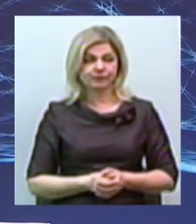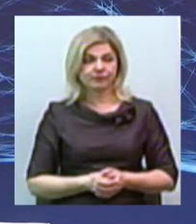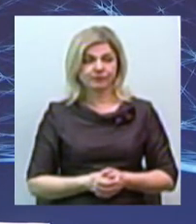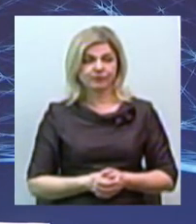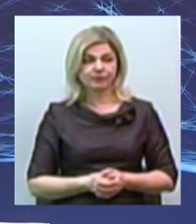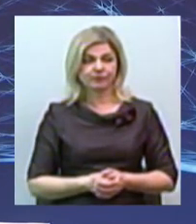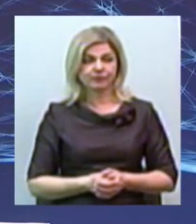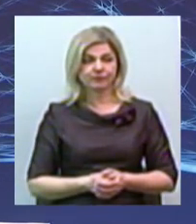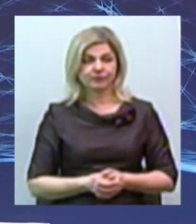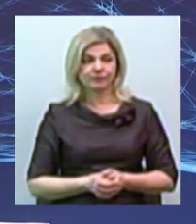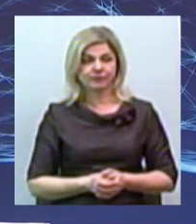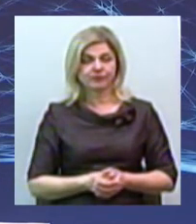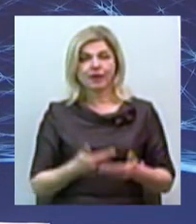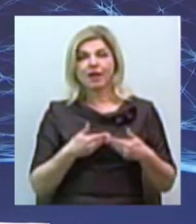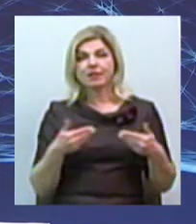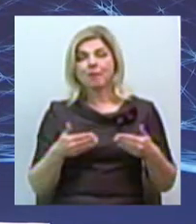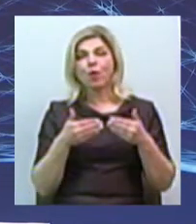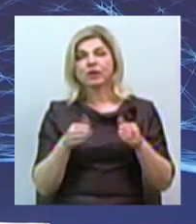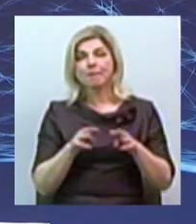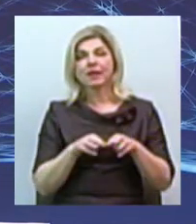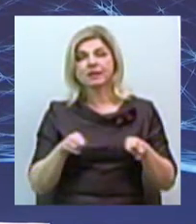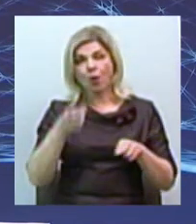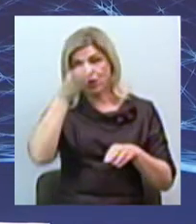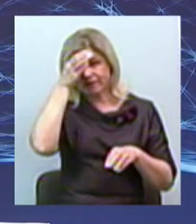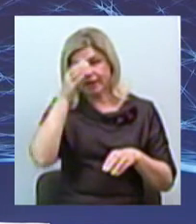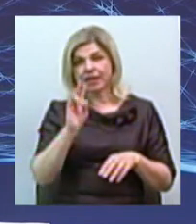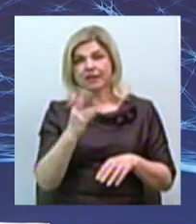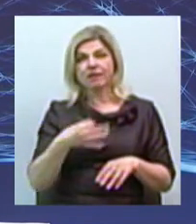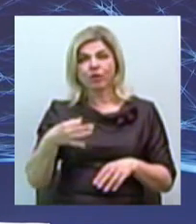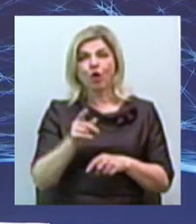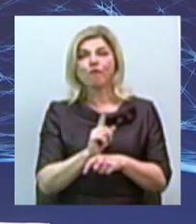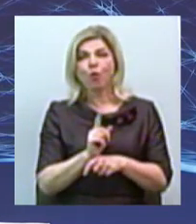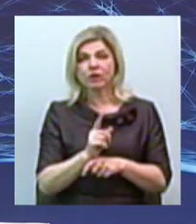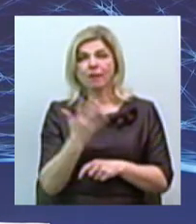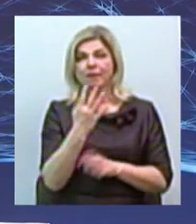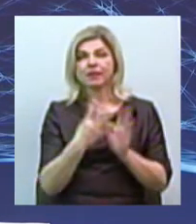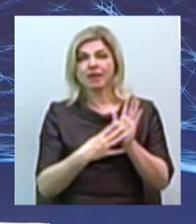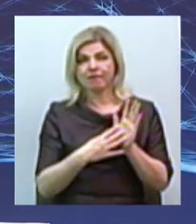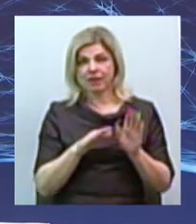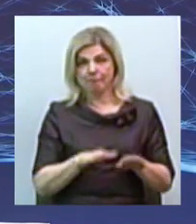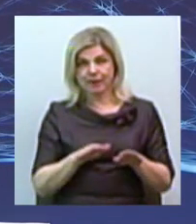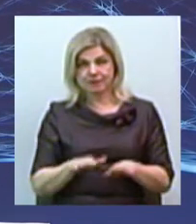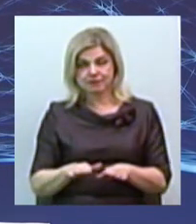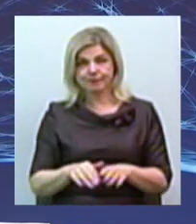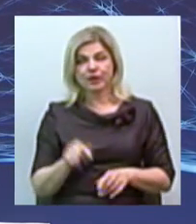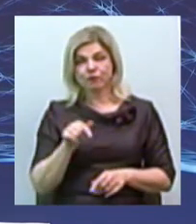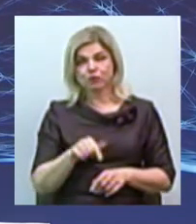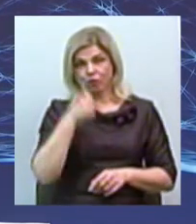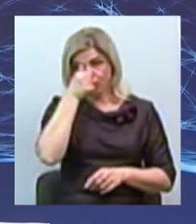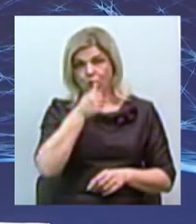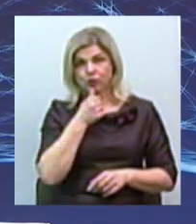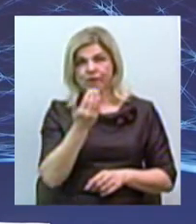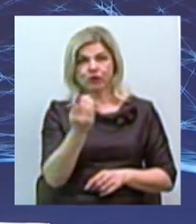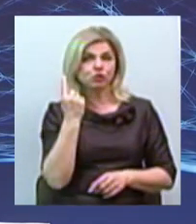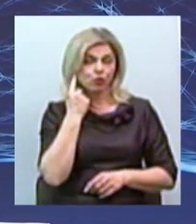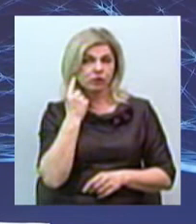нам відкрита Міністерством освіти і науки України по Миколаївщині квота 59 місць, а цього року ви чули, що